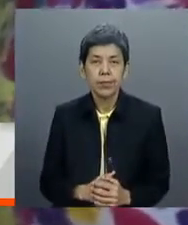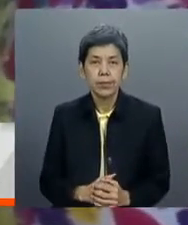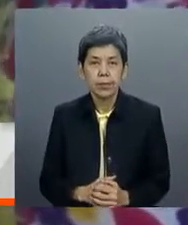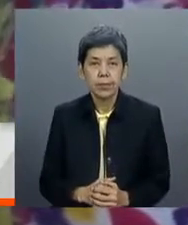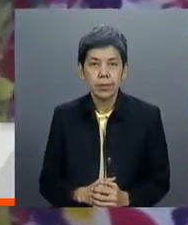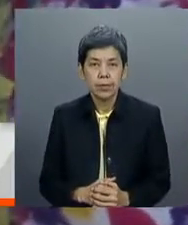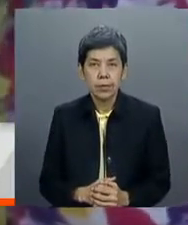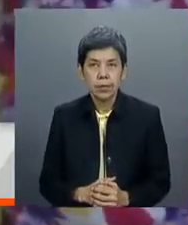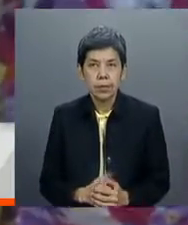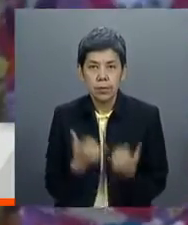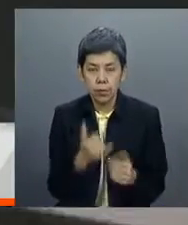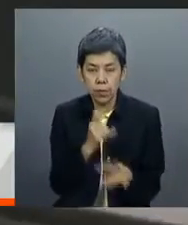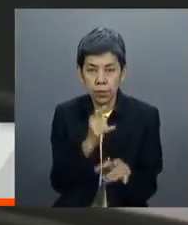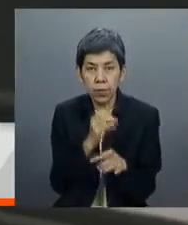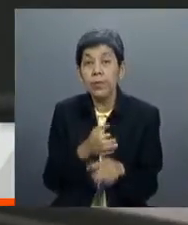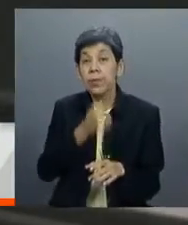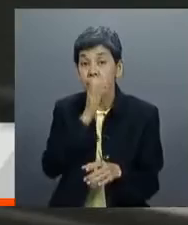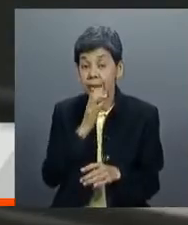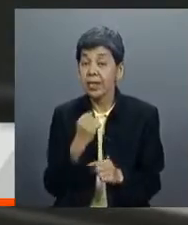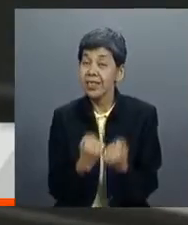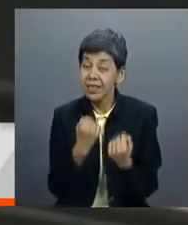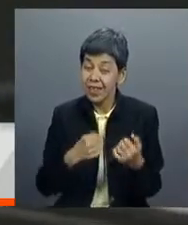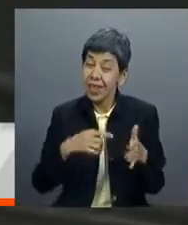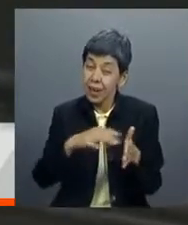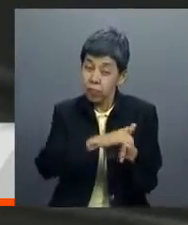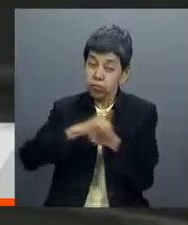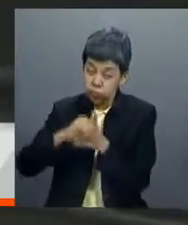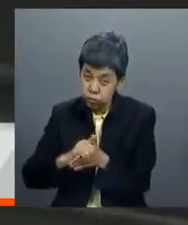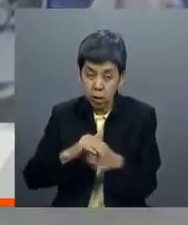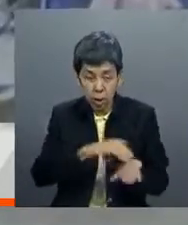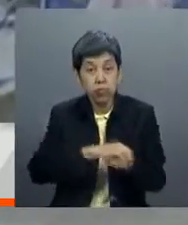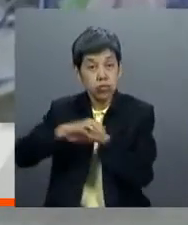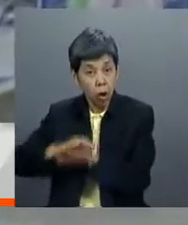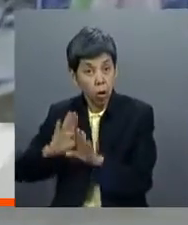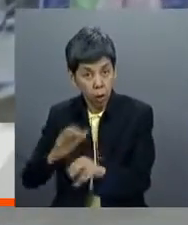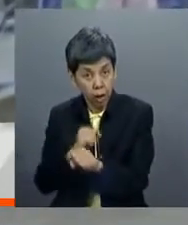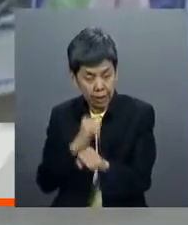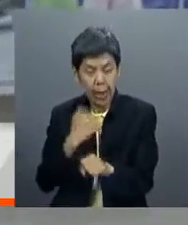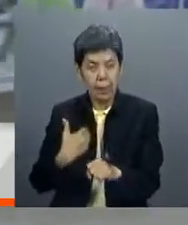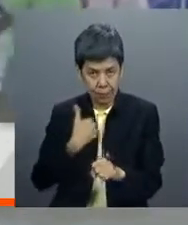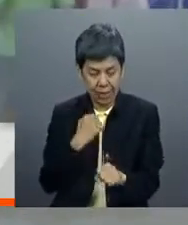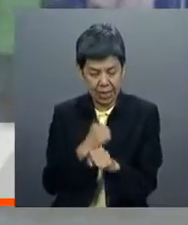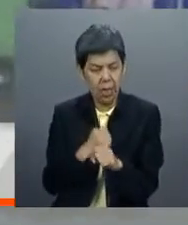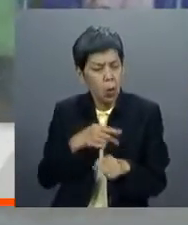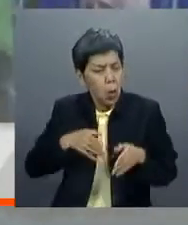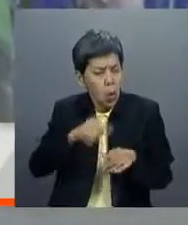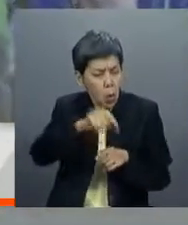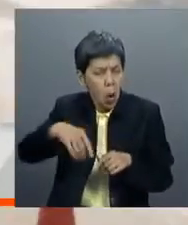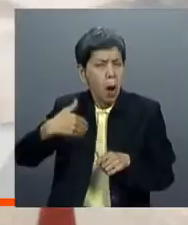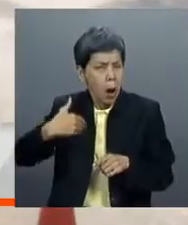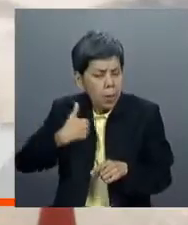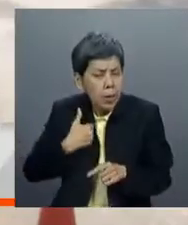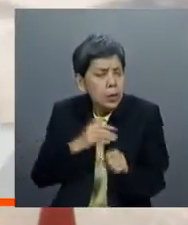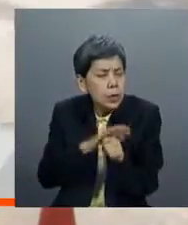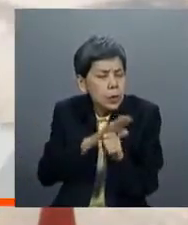ทั้งนี้มาตรการดื่มไม่ขับจับยึดรถของคสช.ยังดำเนินการอย่างต่อเนื่องซึ่งผู้ใช้เส้นทางยังมีจำนวนมากแต่ไม่หนา